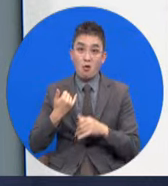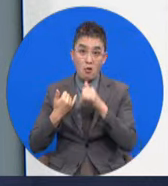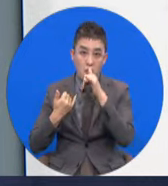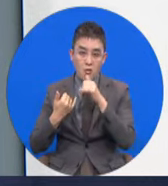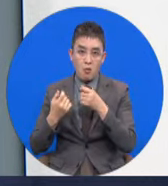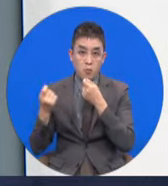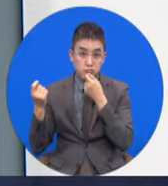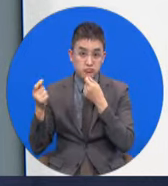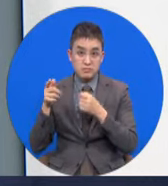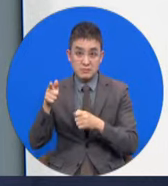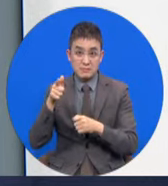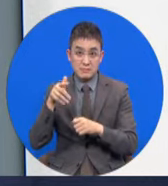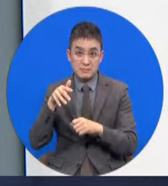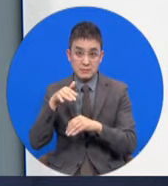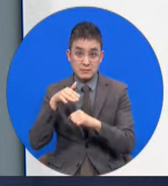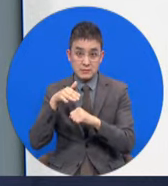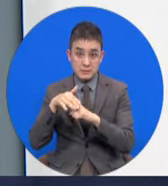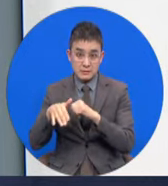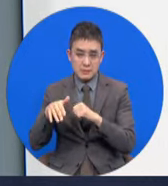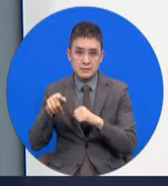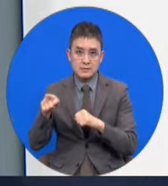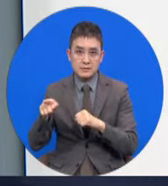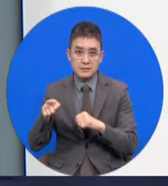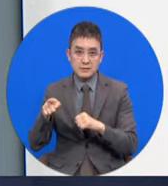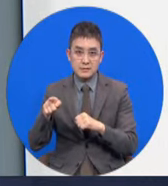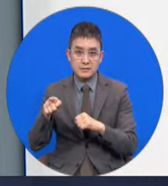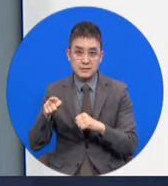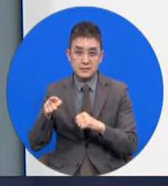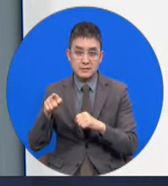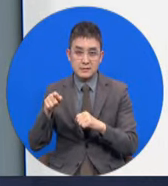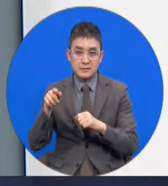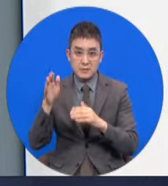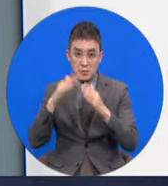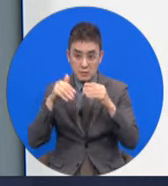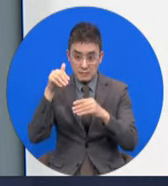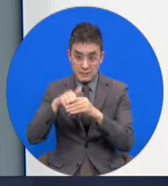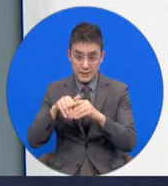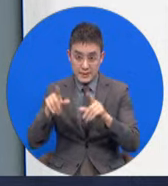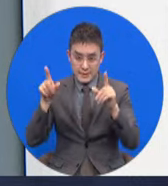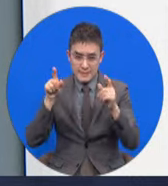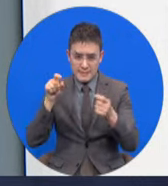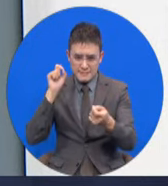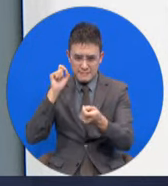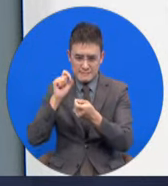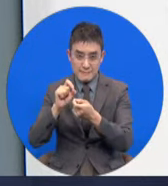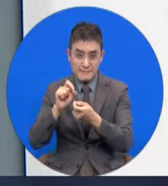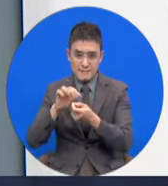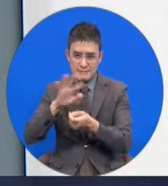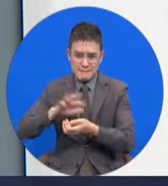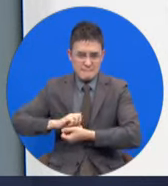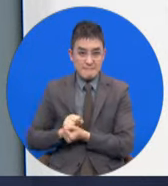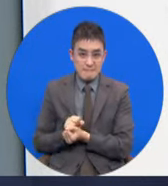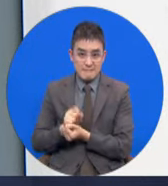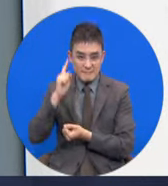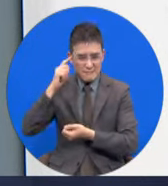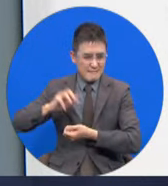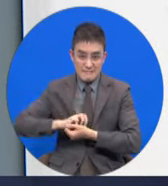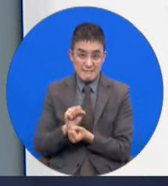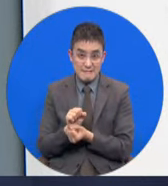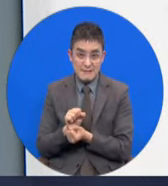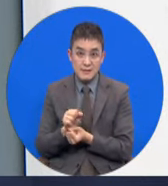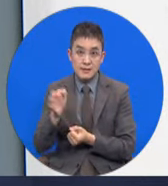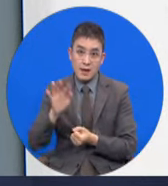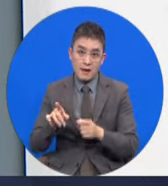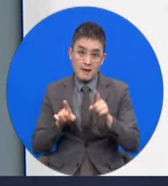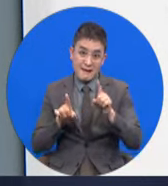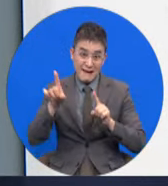이제 보수층이 막판에 결집을 하고 있는 분위기는 분명히 있는 것 같습니다. 그러나 이런 그 결집이 과연 상황 자체를 엎을 수 있을